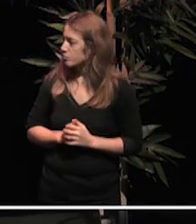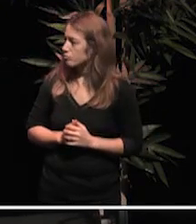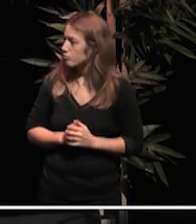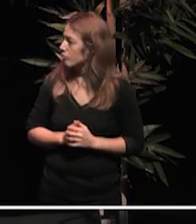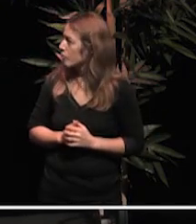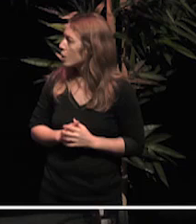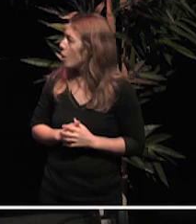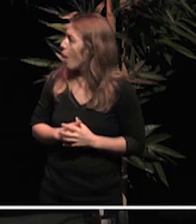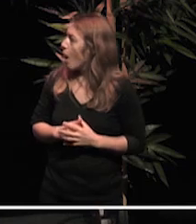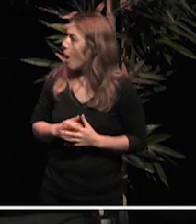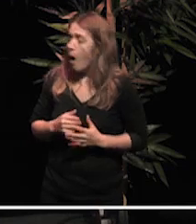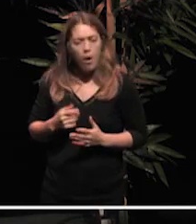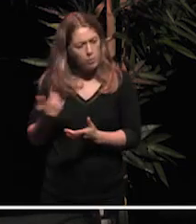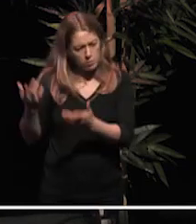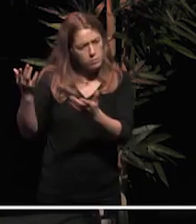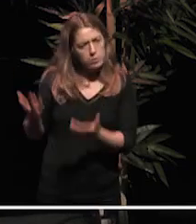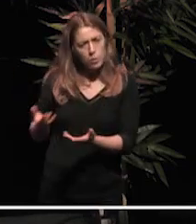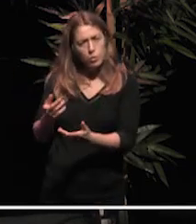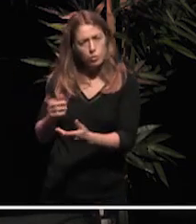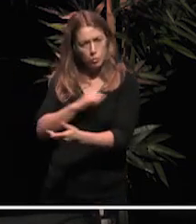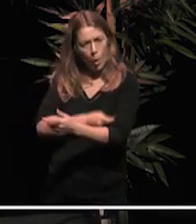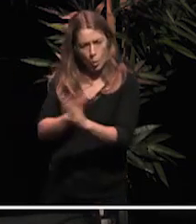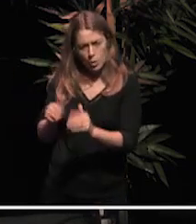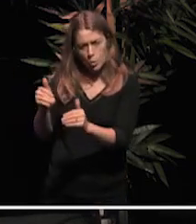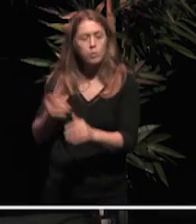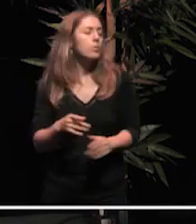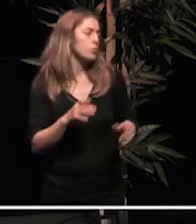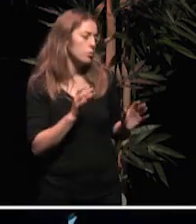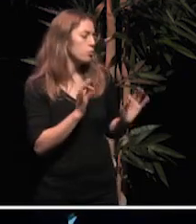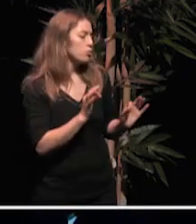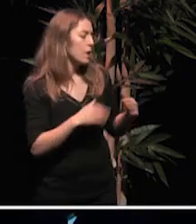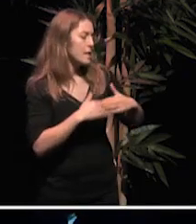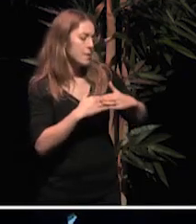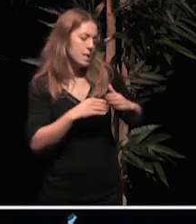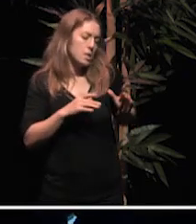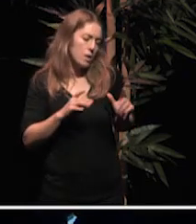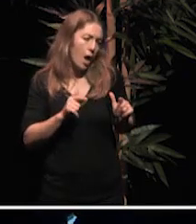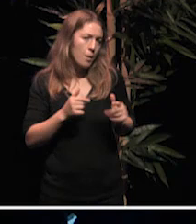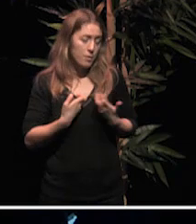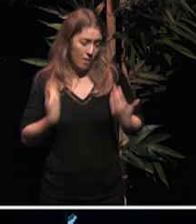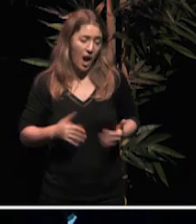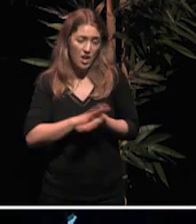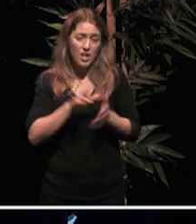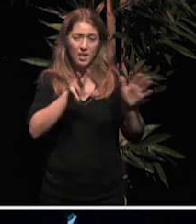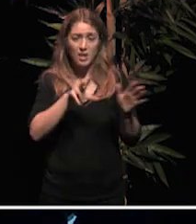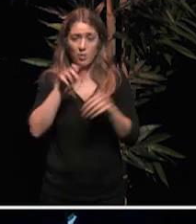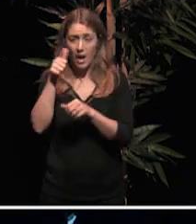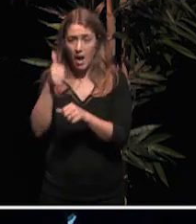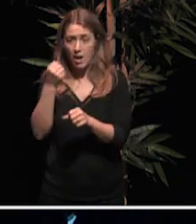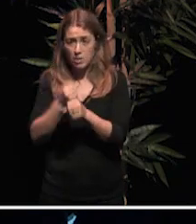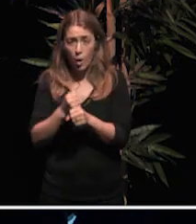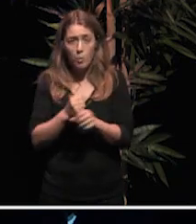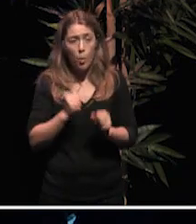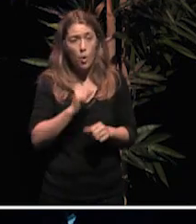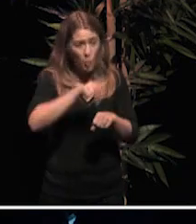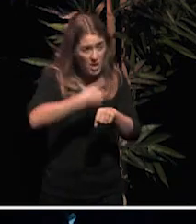Vous faites toujours du sport, toujours. Quand même, les limites sont là. Je veux dire, à 81 ans, je fais toujours 3 heures de surf